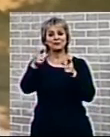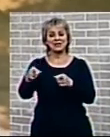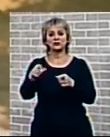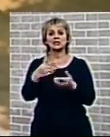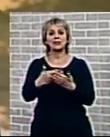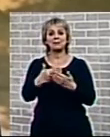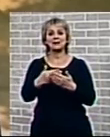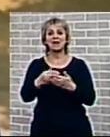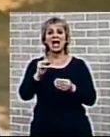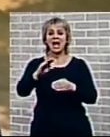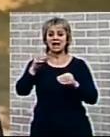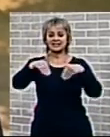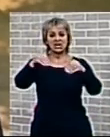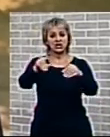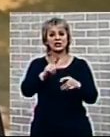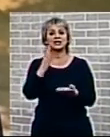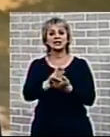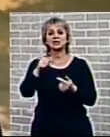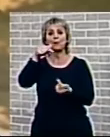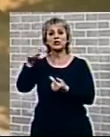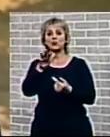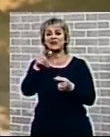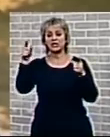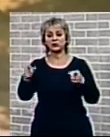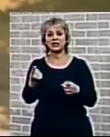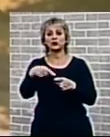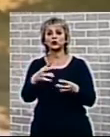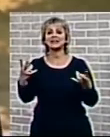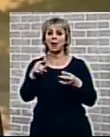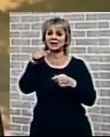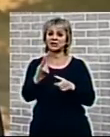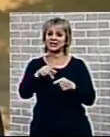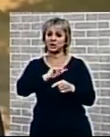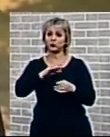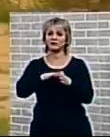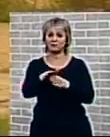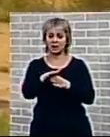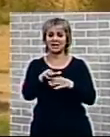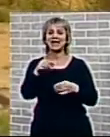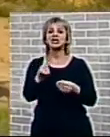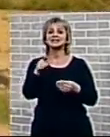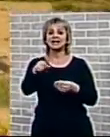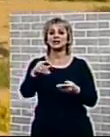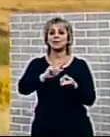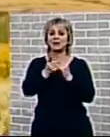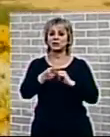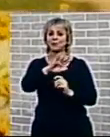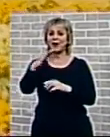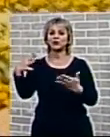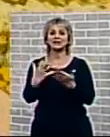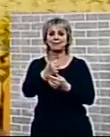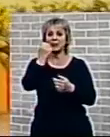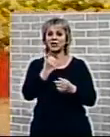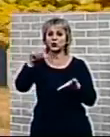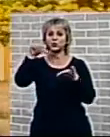там, к примеру, озеленение, под которых есть определенный период времени, в который необходимо эти работы выполнять. Деньги на преображение парка нашли